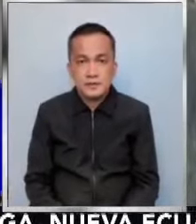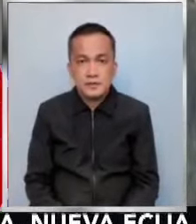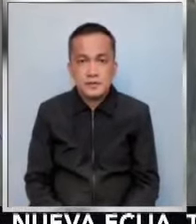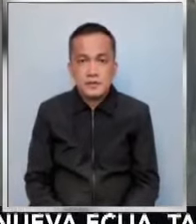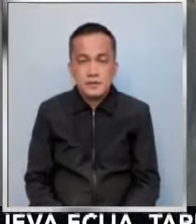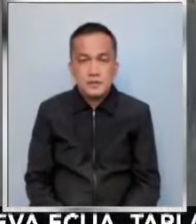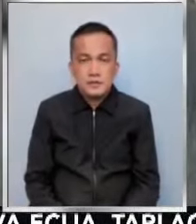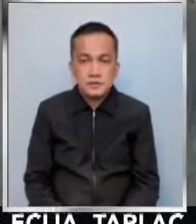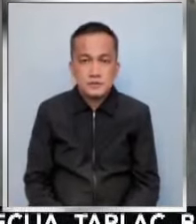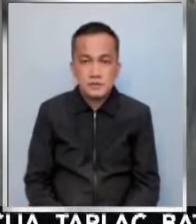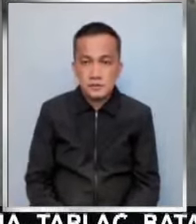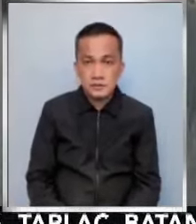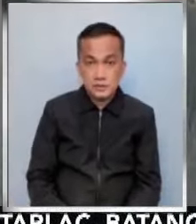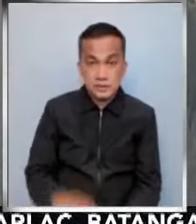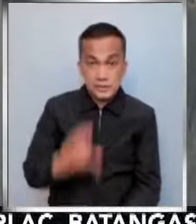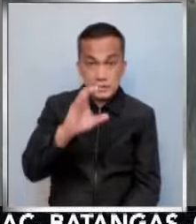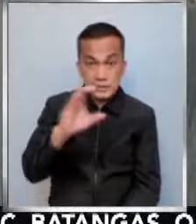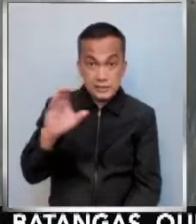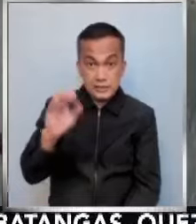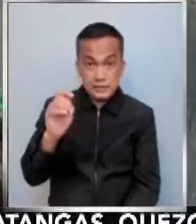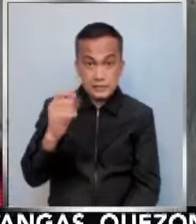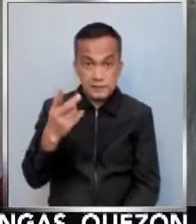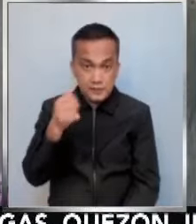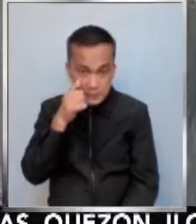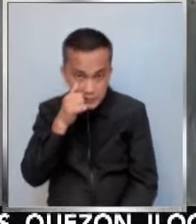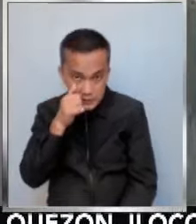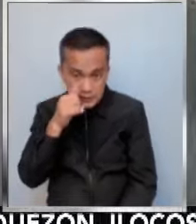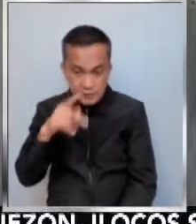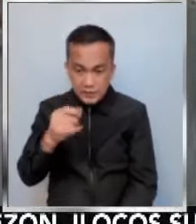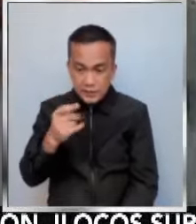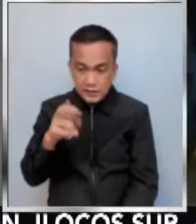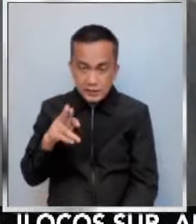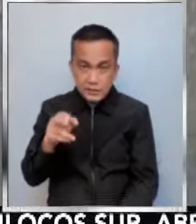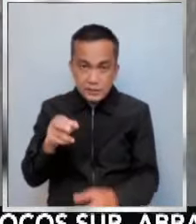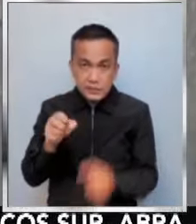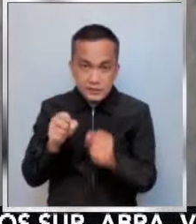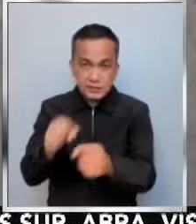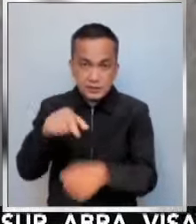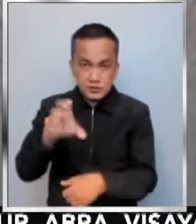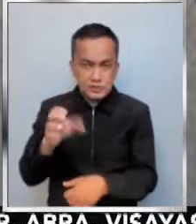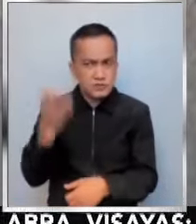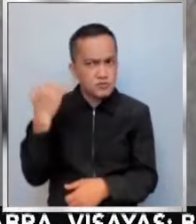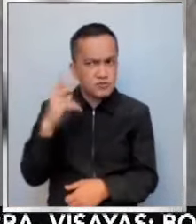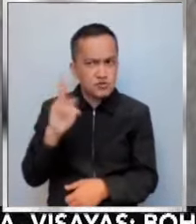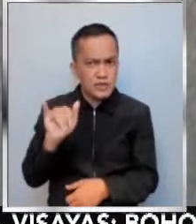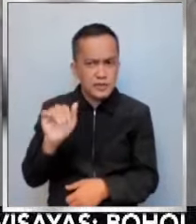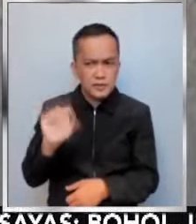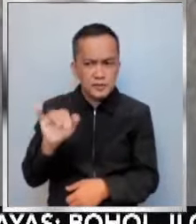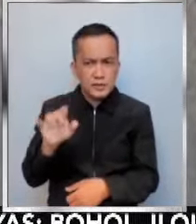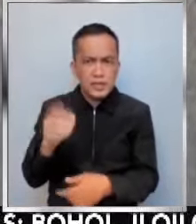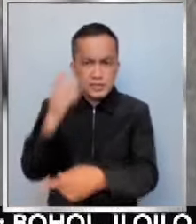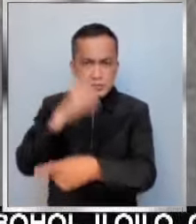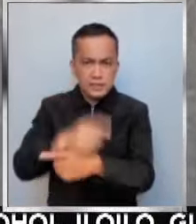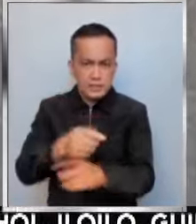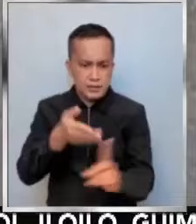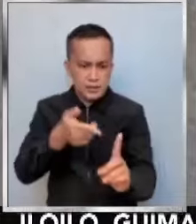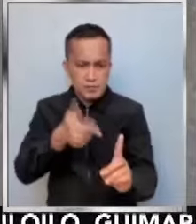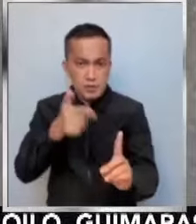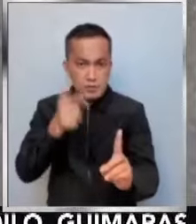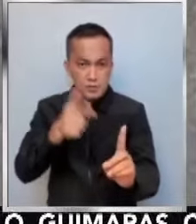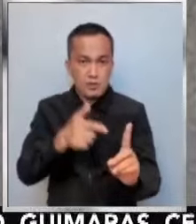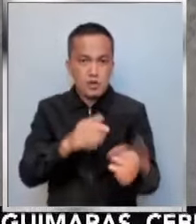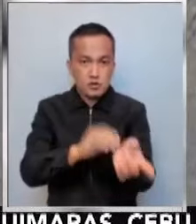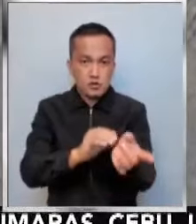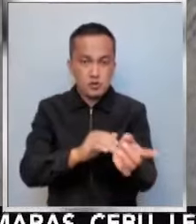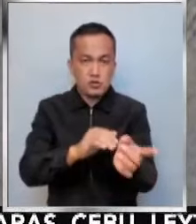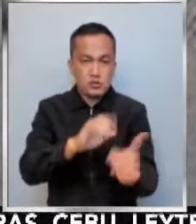Kuha ito sa CCTV sa Tijener Street, Quezon City noong July 15, araw ng pananambang kay Dr. Valentin Yabes. Binaril si Yabes